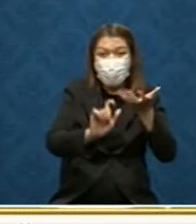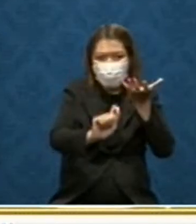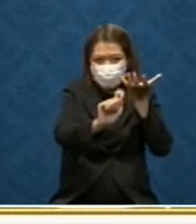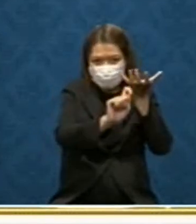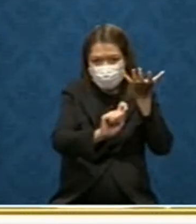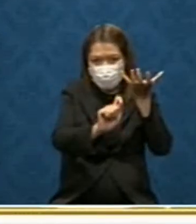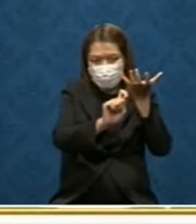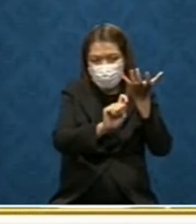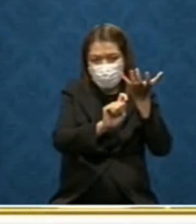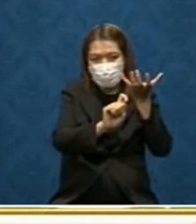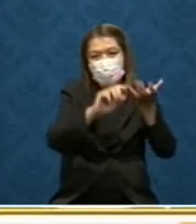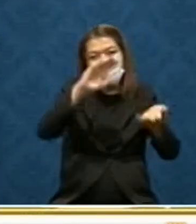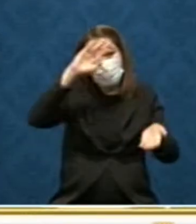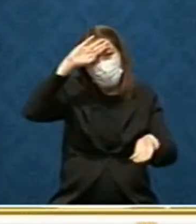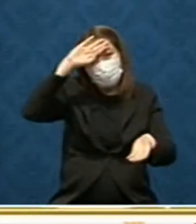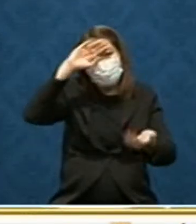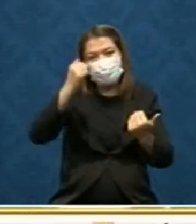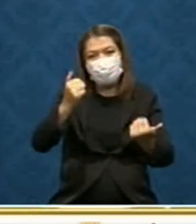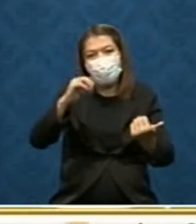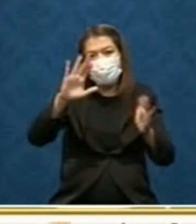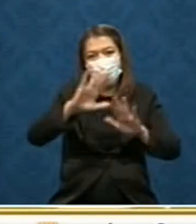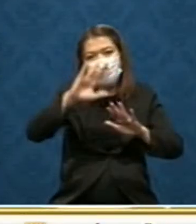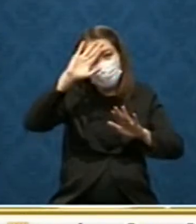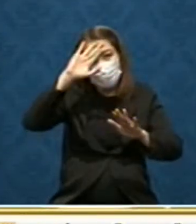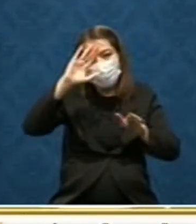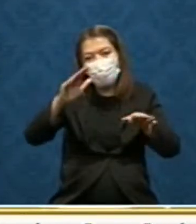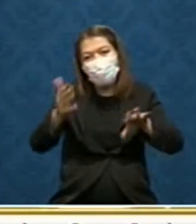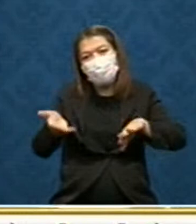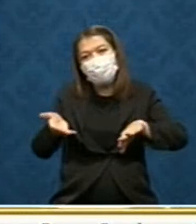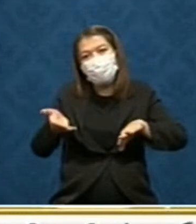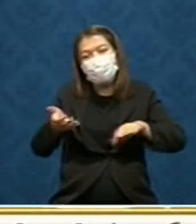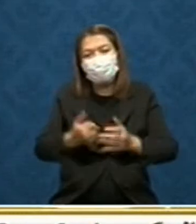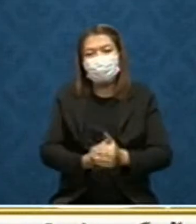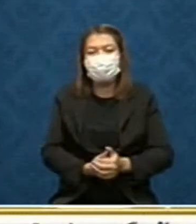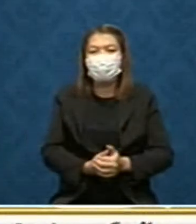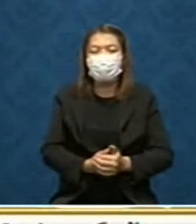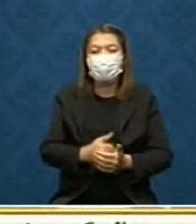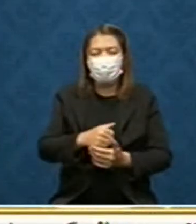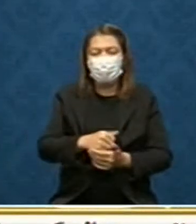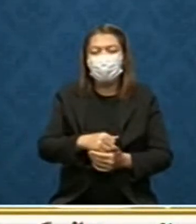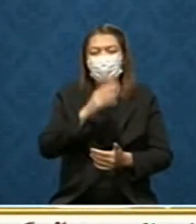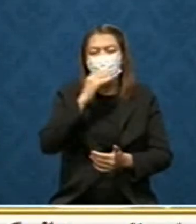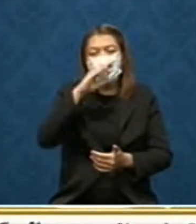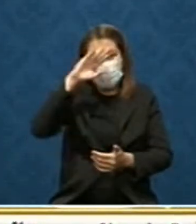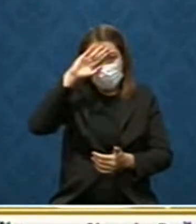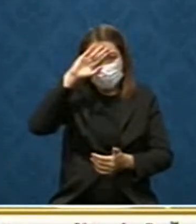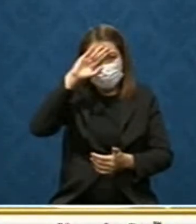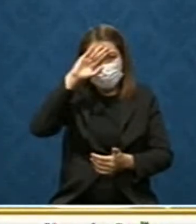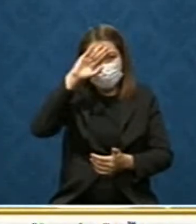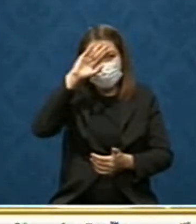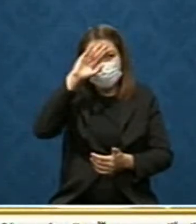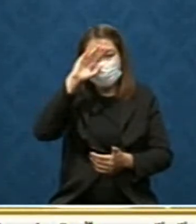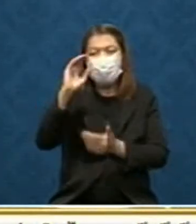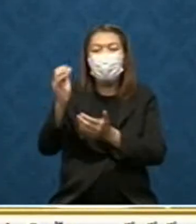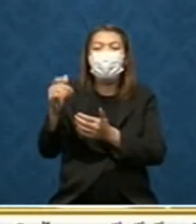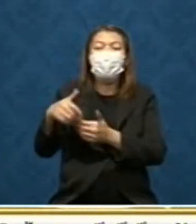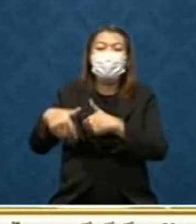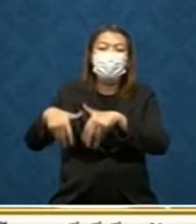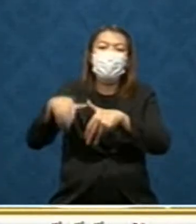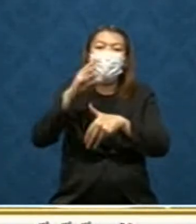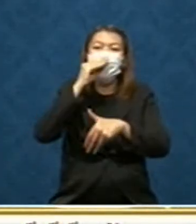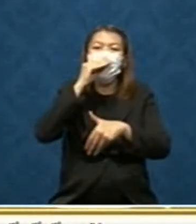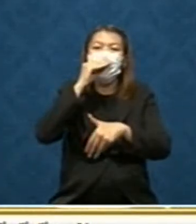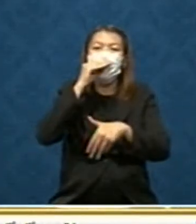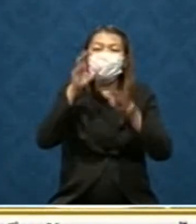วันนี้ทำไมกเป็นคนปวยของเอเชียบอกวคนปวยนยสุภาพนะธรมดลถาภาษาลูกท่งก็บอกว่า